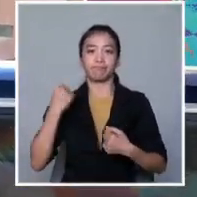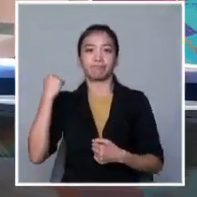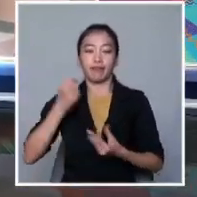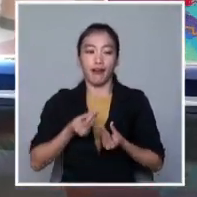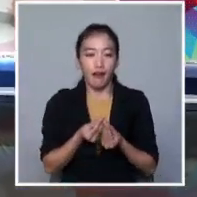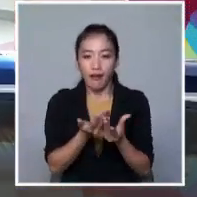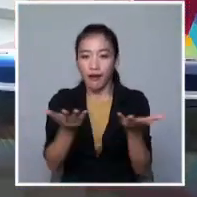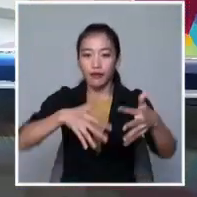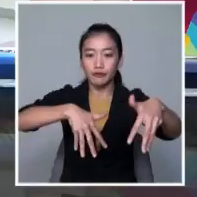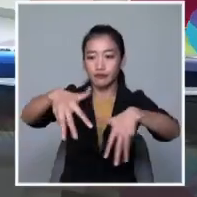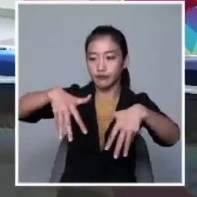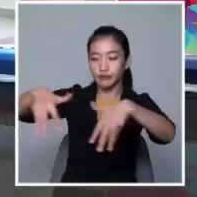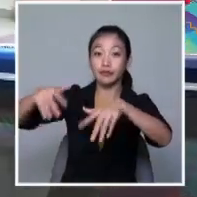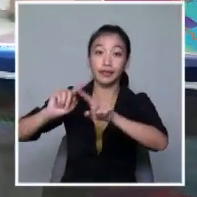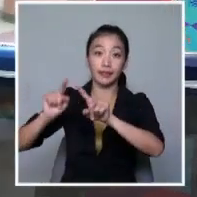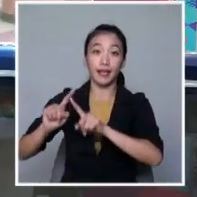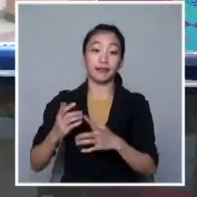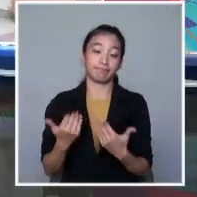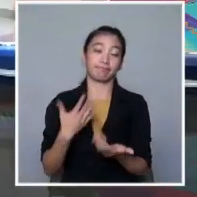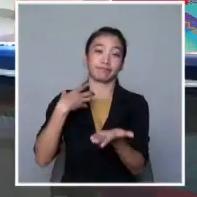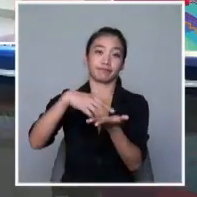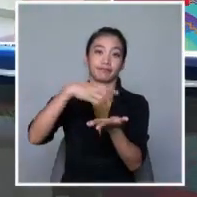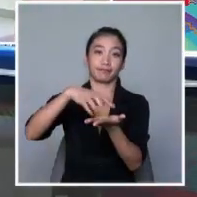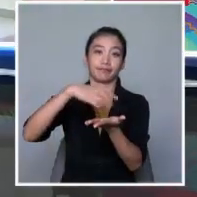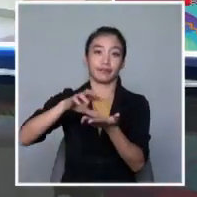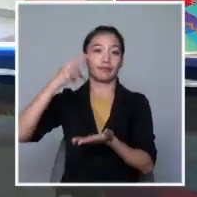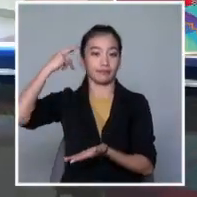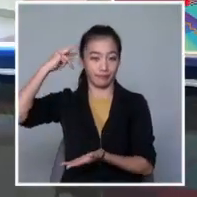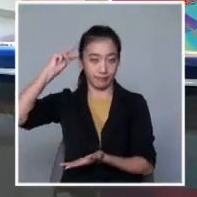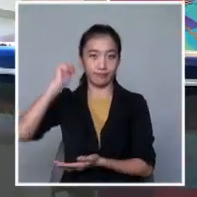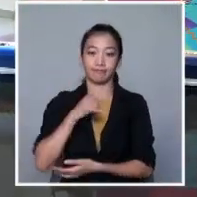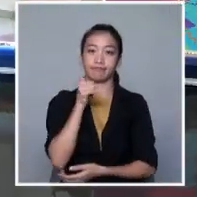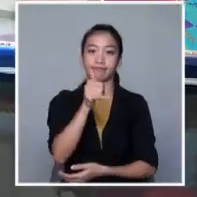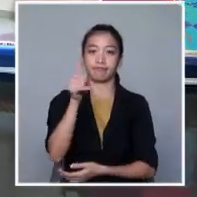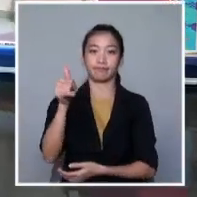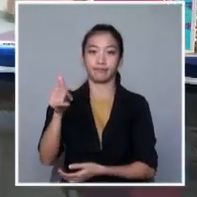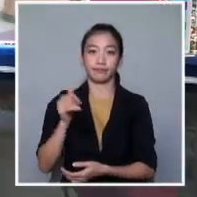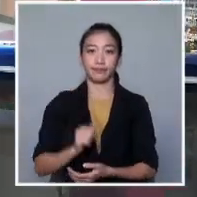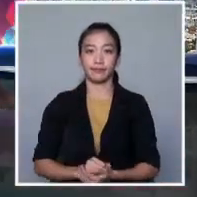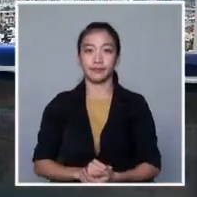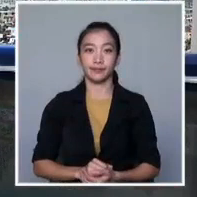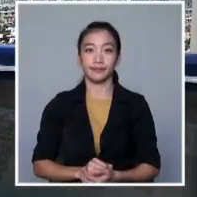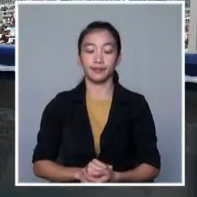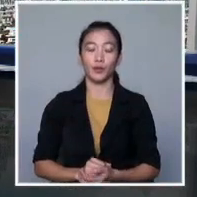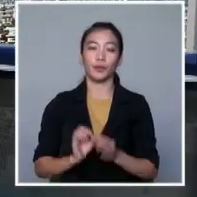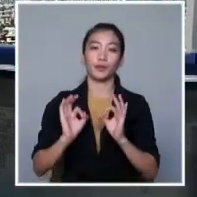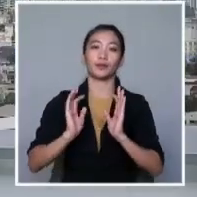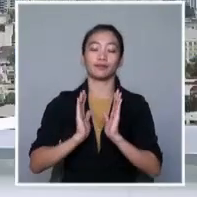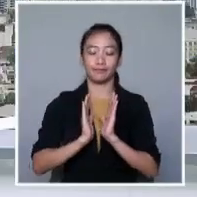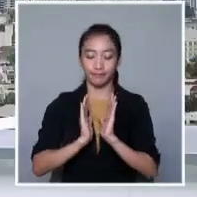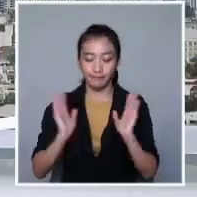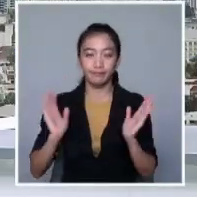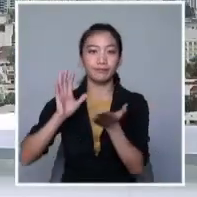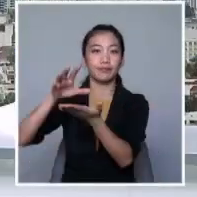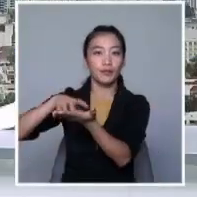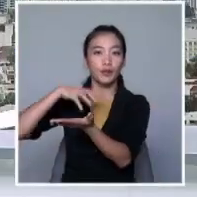ผู้ประสบอุทกภัยค่ะและทั้งหมดนี้ก็คือความเคลื่อนไหวการลงพื้นที่ของนายกรัฐมนตรีค่ะ ครับขอบคุณคุณจารุณีปิริดีนะครับท่านก็ลง